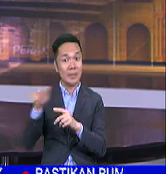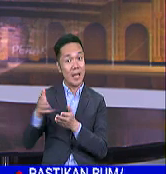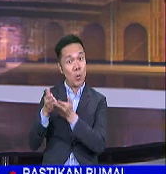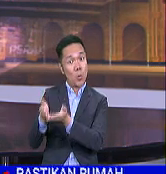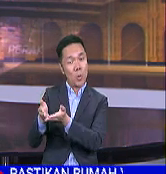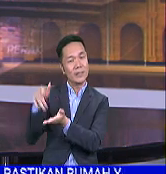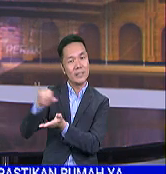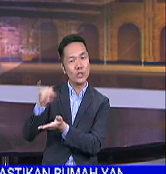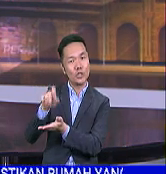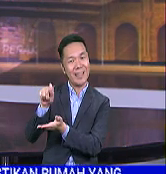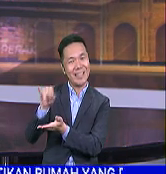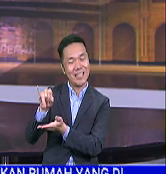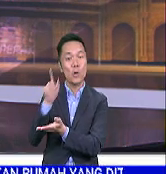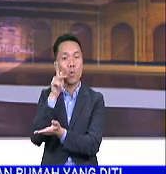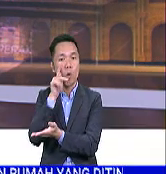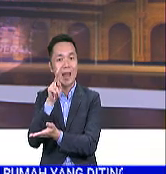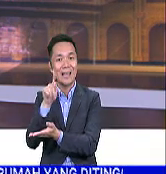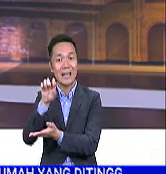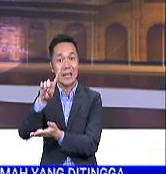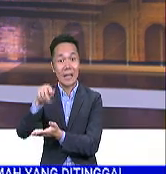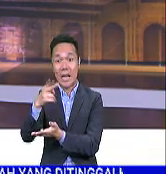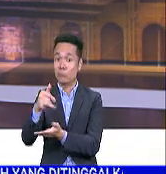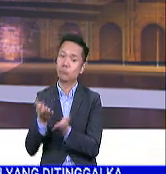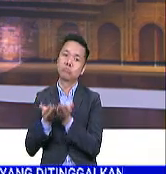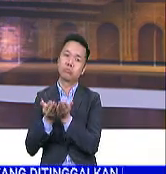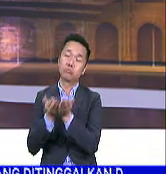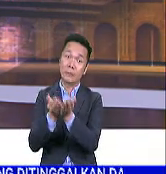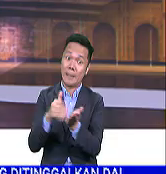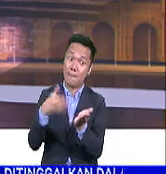dipenuhi pelancong tempatan yang ke Pulau Lagenda menggunakan feri.